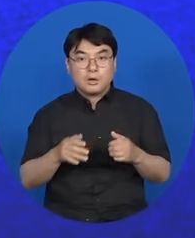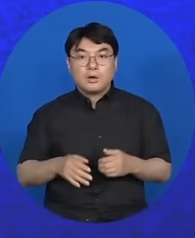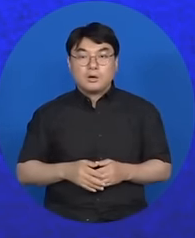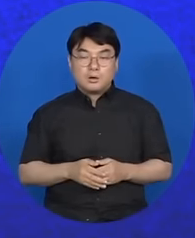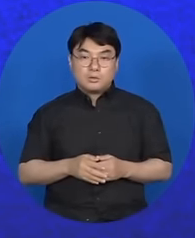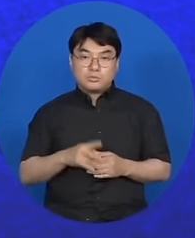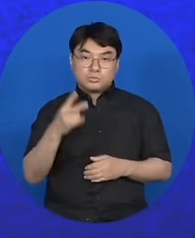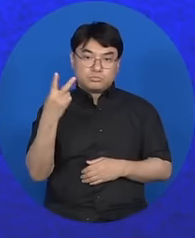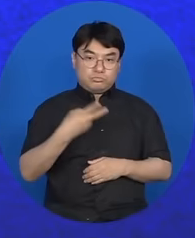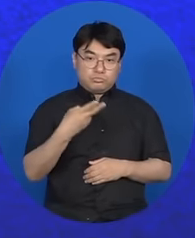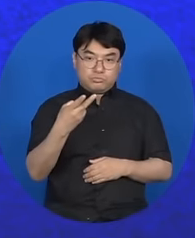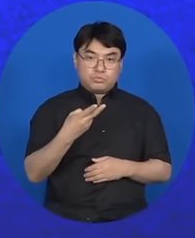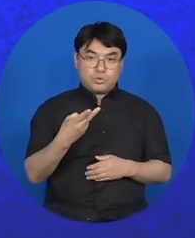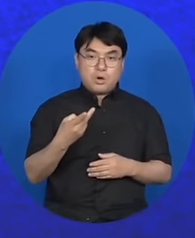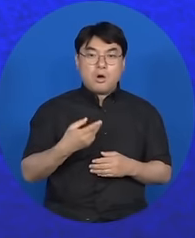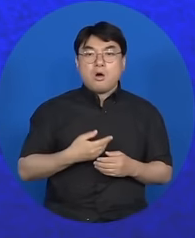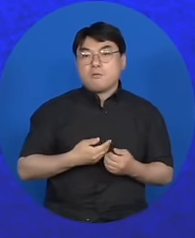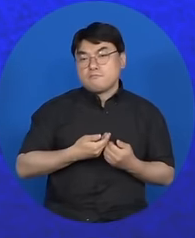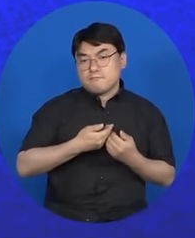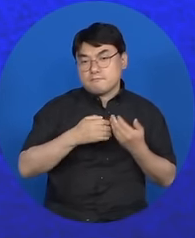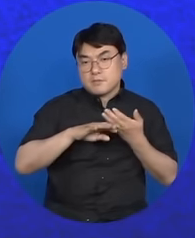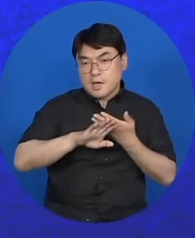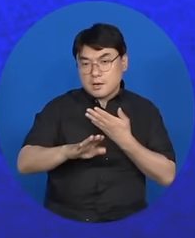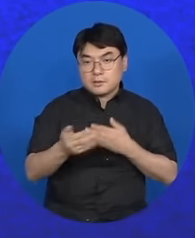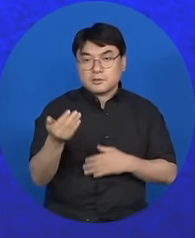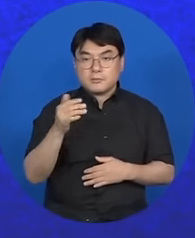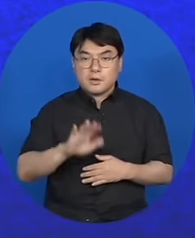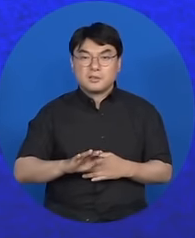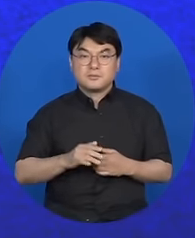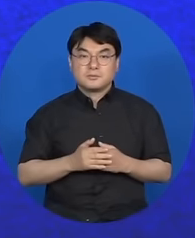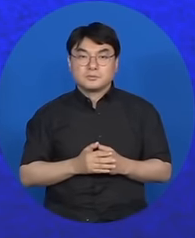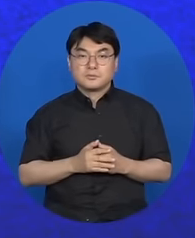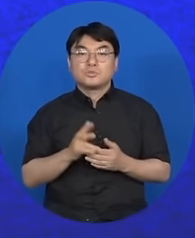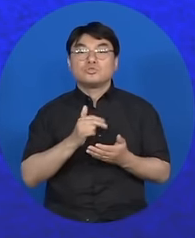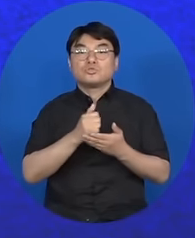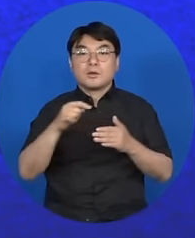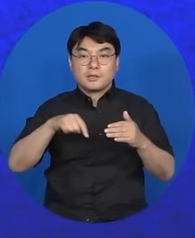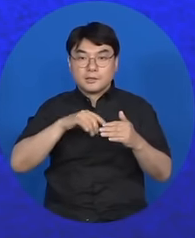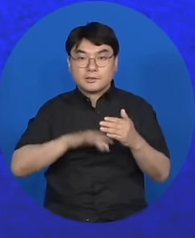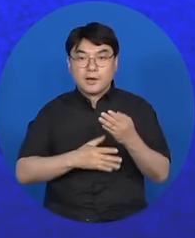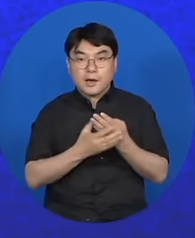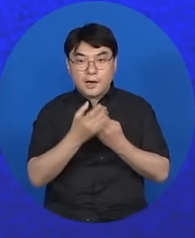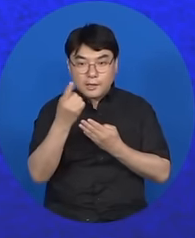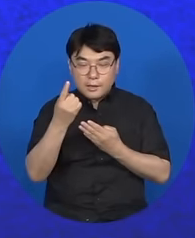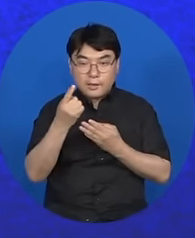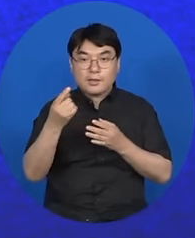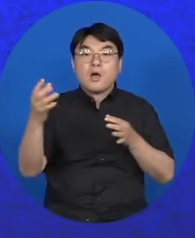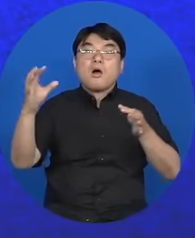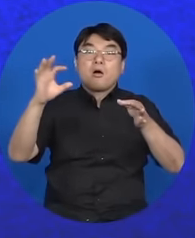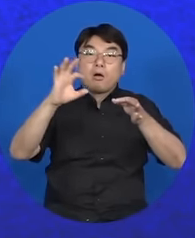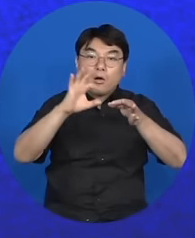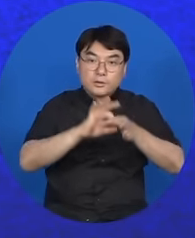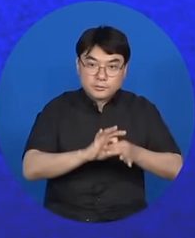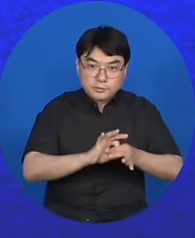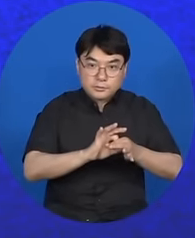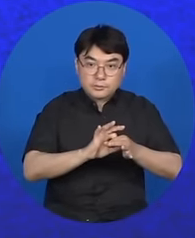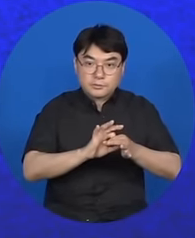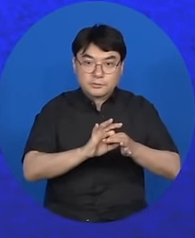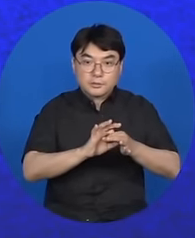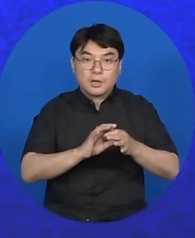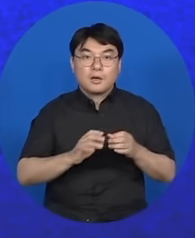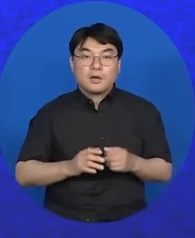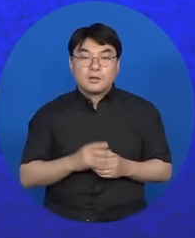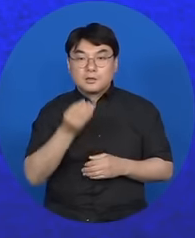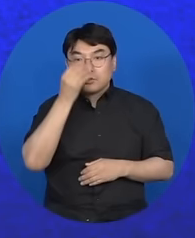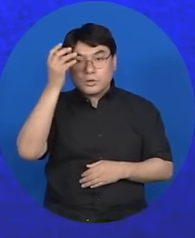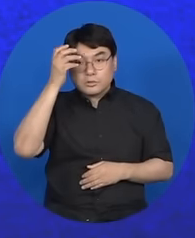달랐지만 성령을 말씀하기를 너와 그는 주 안에 하나이고 연결되어 있다는 거예요. 이것이 성령에